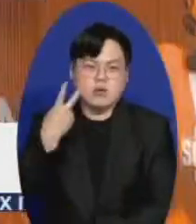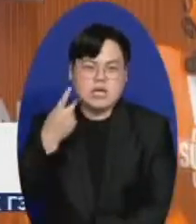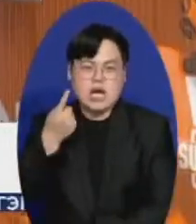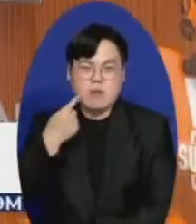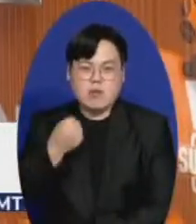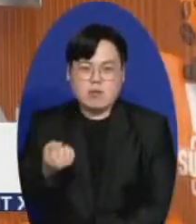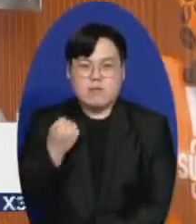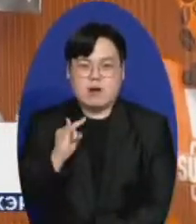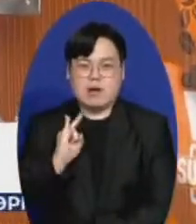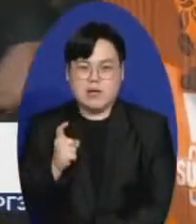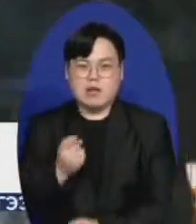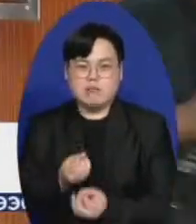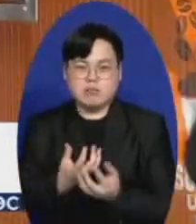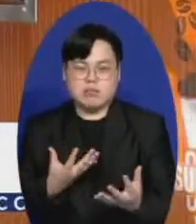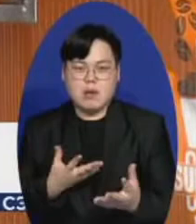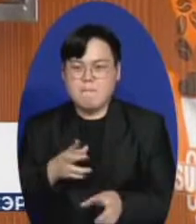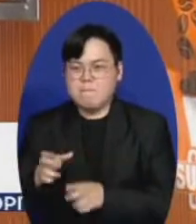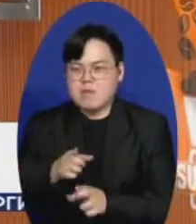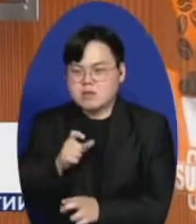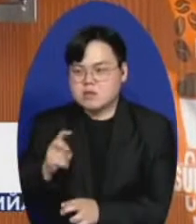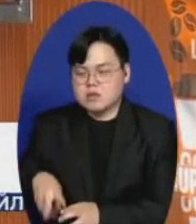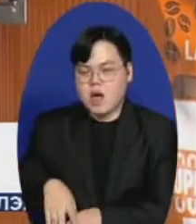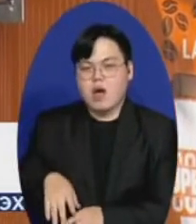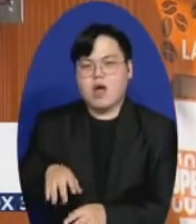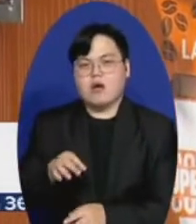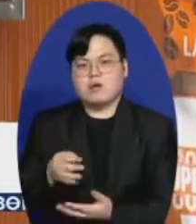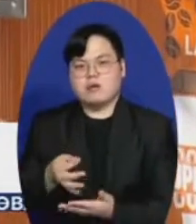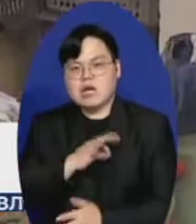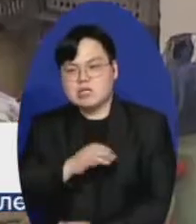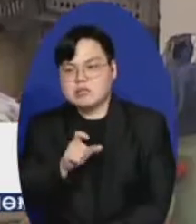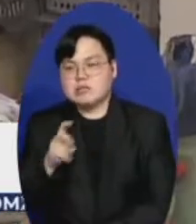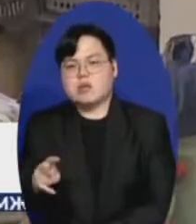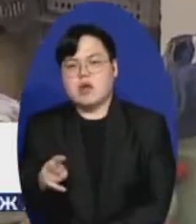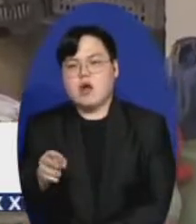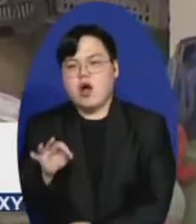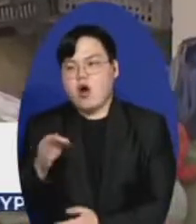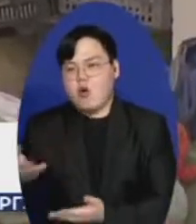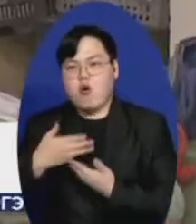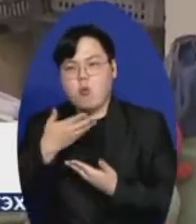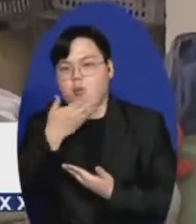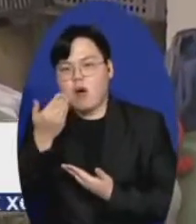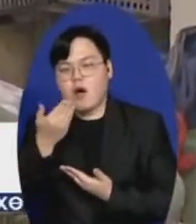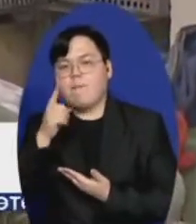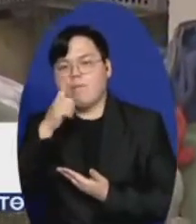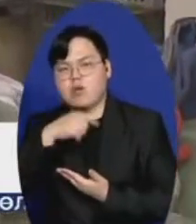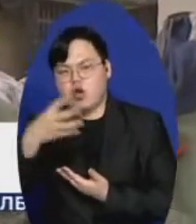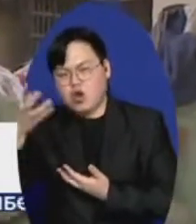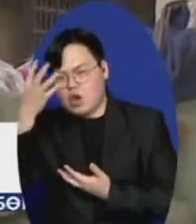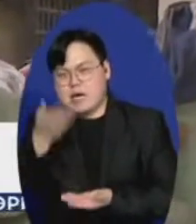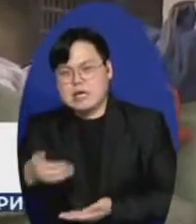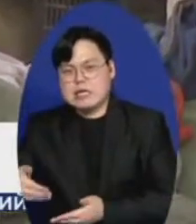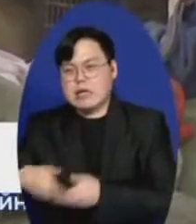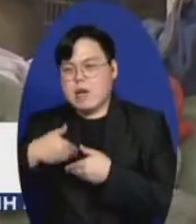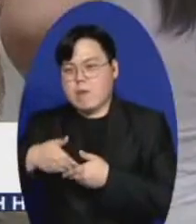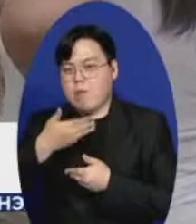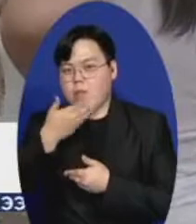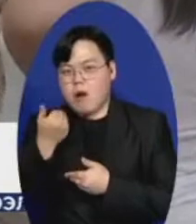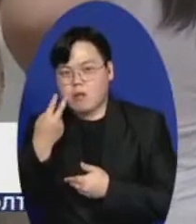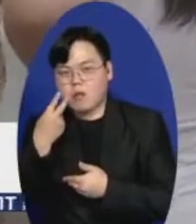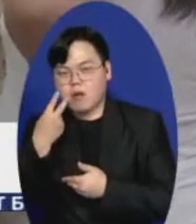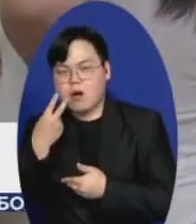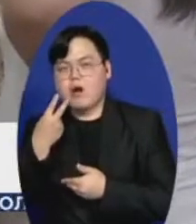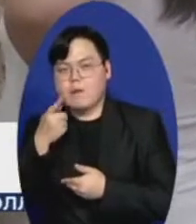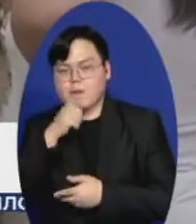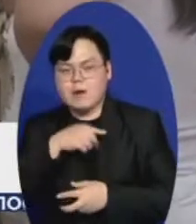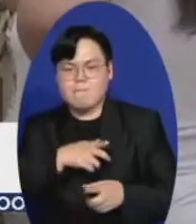ажиллаж байгаа эмэгтэйчүүдэд бизнесийн зээл бүтгийхэл хэрэглээний зээлийн онцлог муу байна. Тиймээс цаашид төрийн дэмжлэгийн гадна орхигдож шийдвэр гаргалт,